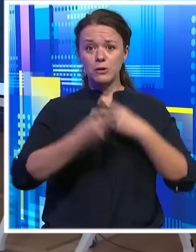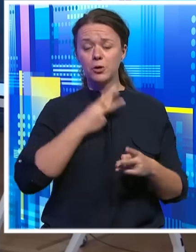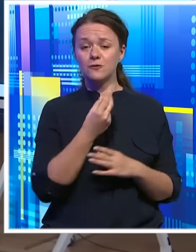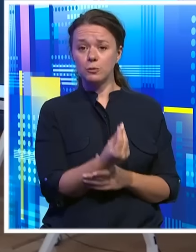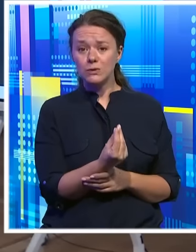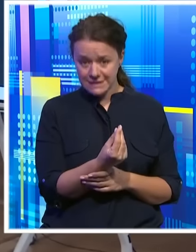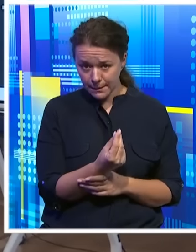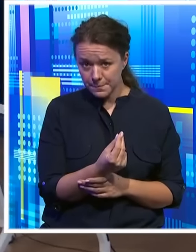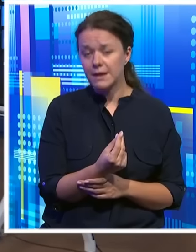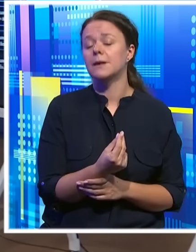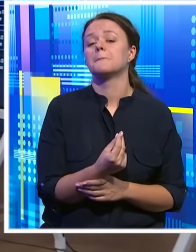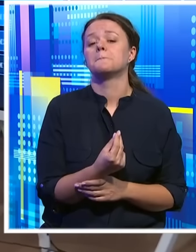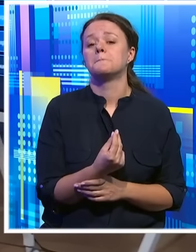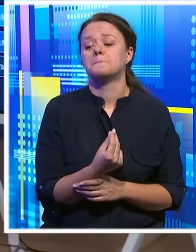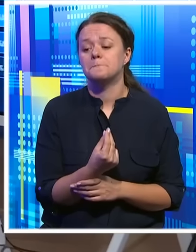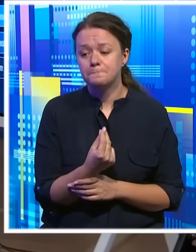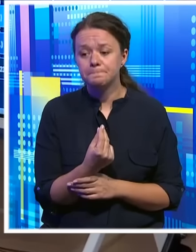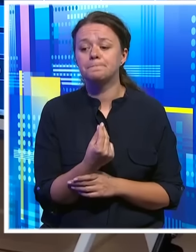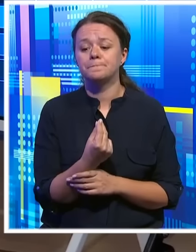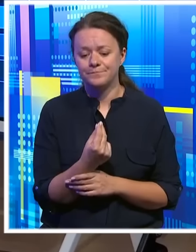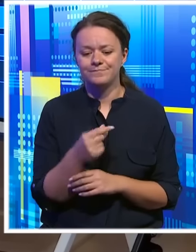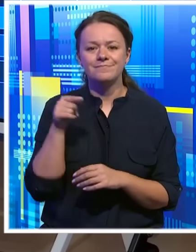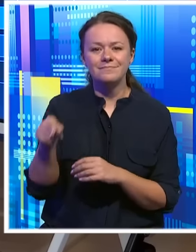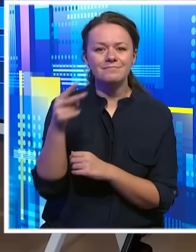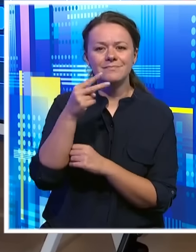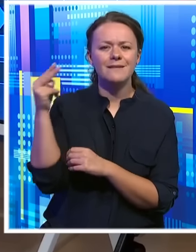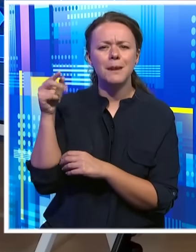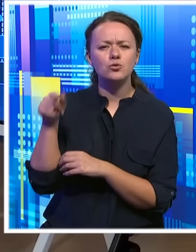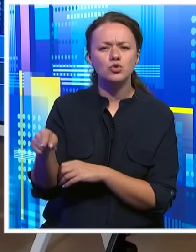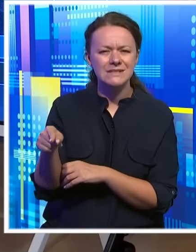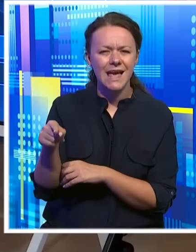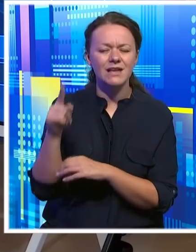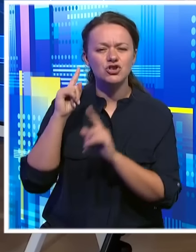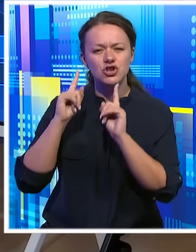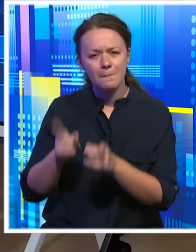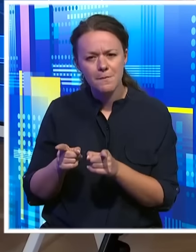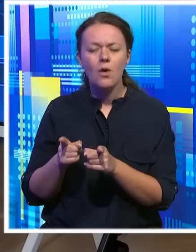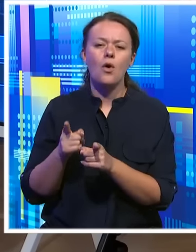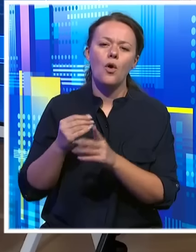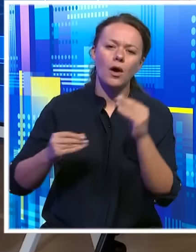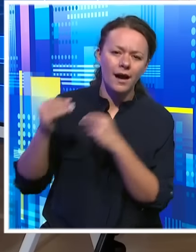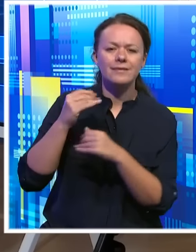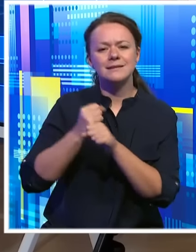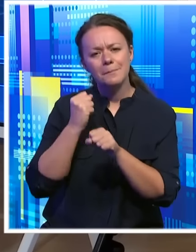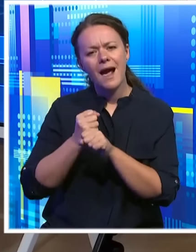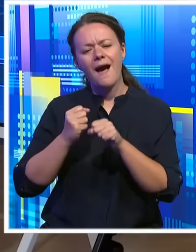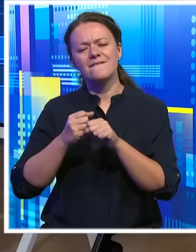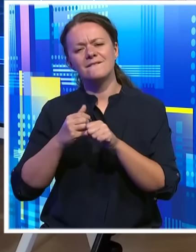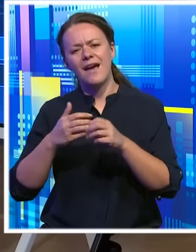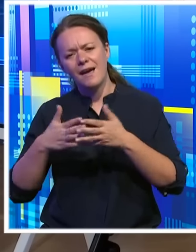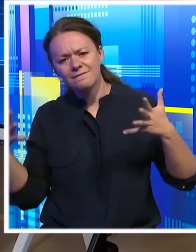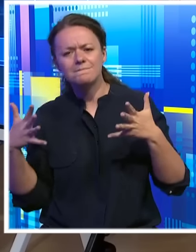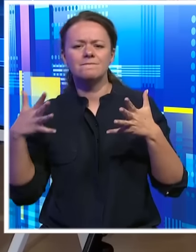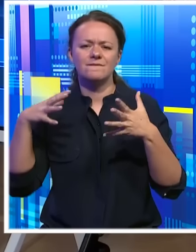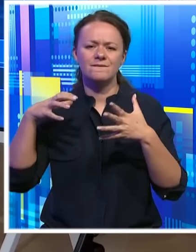pomognemo u dokapitalizaciji ovog preduzeća, jer je potrebno se ide upravljanje giga, zatim mega fabrike. Mi time